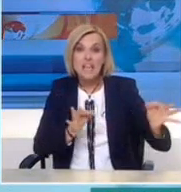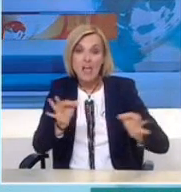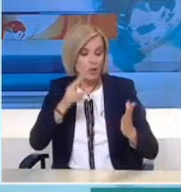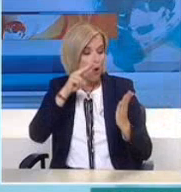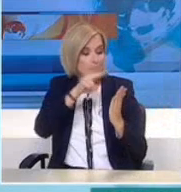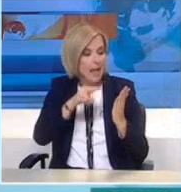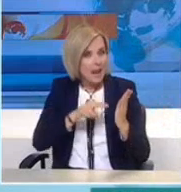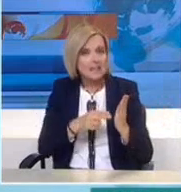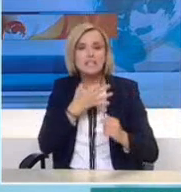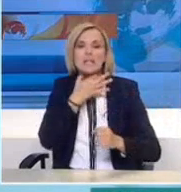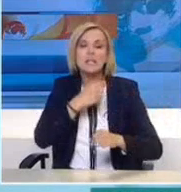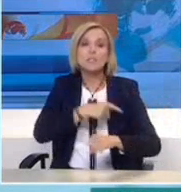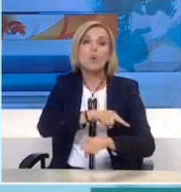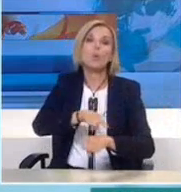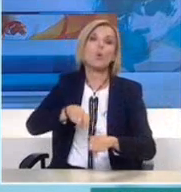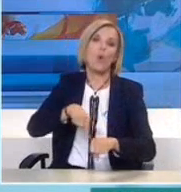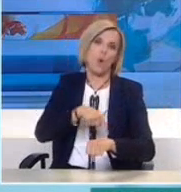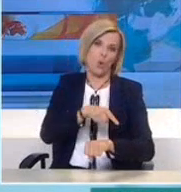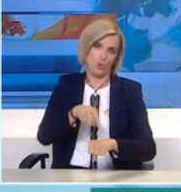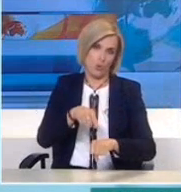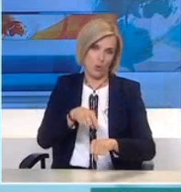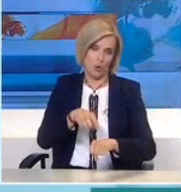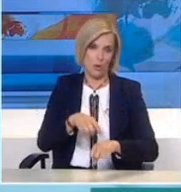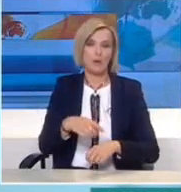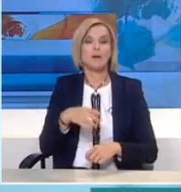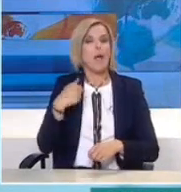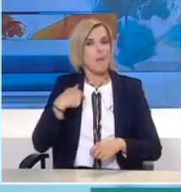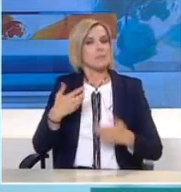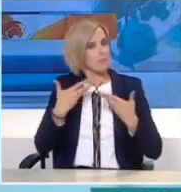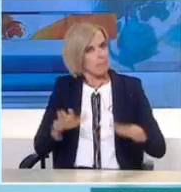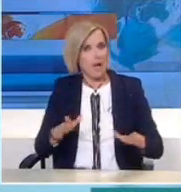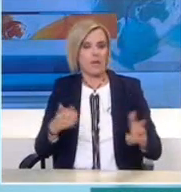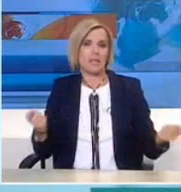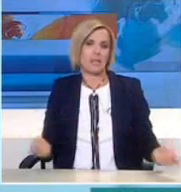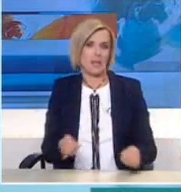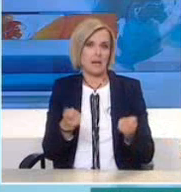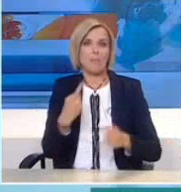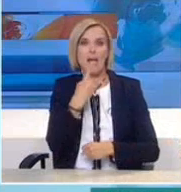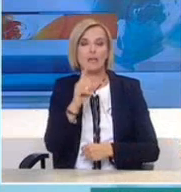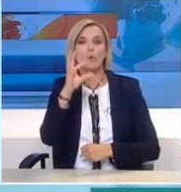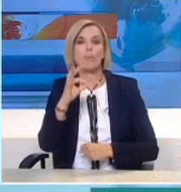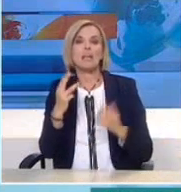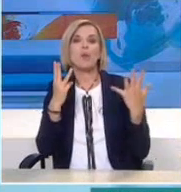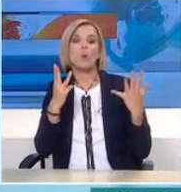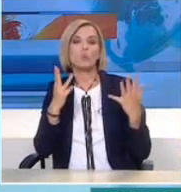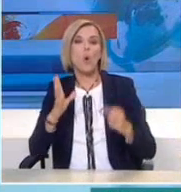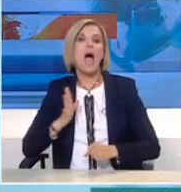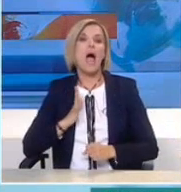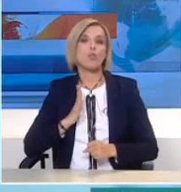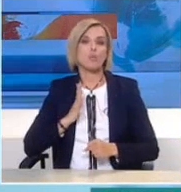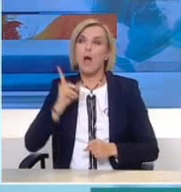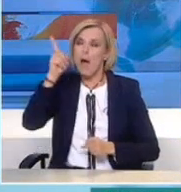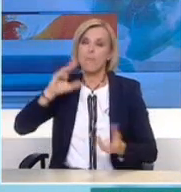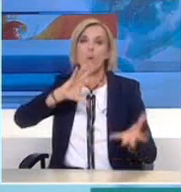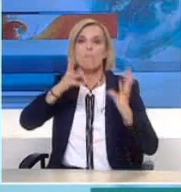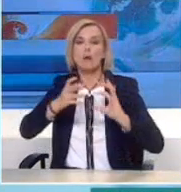δημοσιευθεί ακόμα. Έτσι συνέβη και με αυτή τη μελέτη 158 ανθρώπων, αποτελέσματα της οποίας διέρευσαν στο δικτυακό τόπο του Παγκόσμιου Οργανισμού